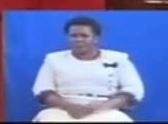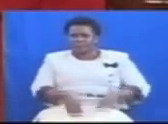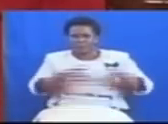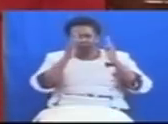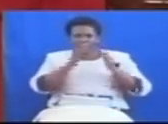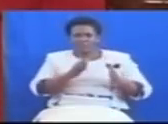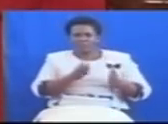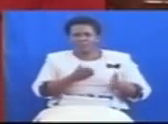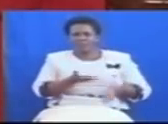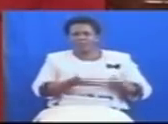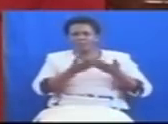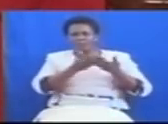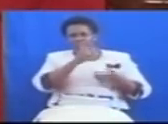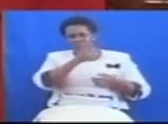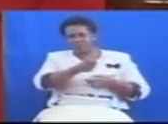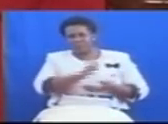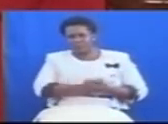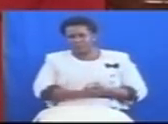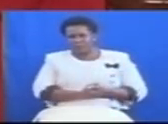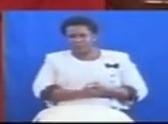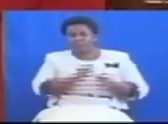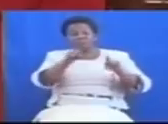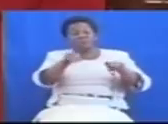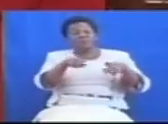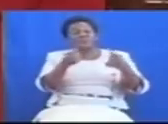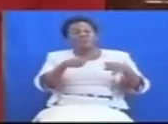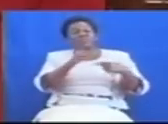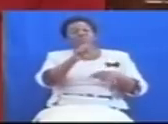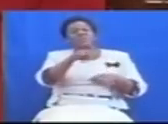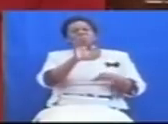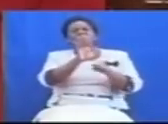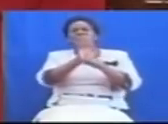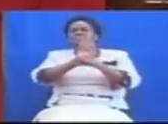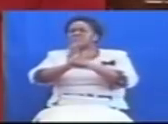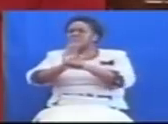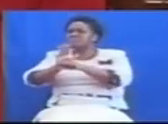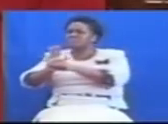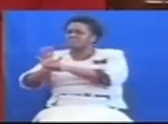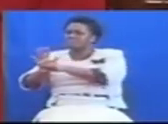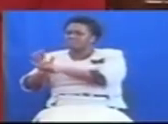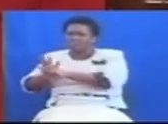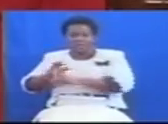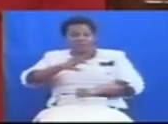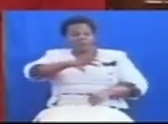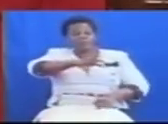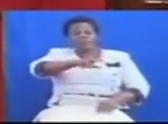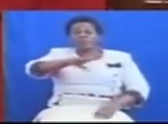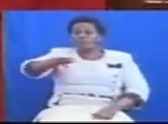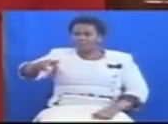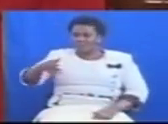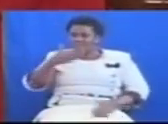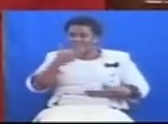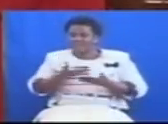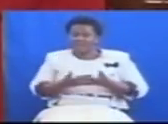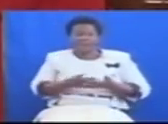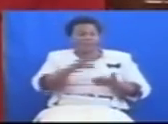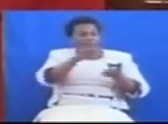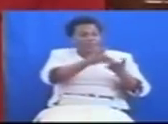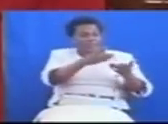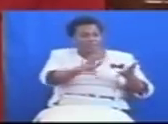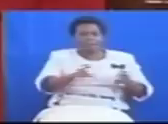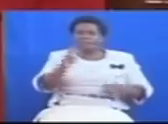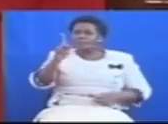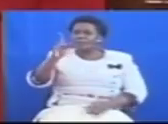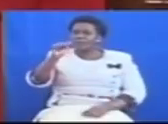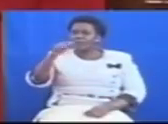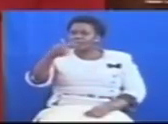migogoro hii imekuwa ni mingi katika mikoa hususan mkoa wa Dar es Salaam, Katavi, Mwanza na maeneo